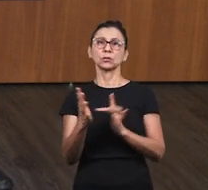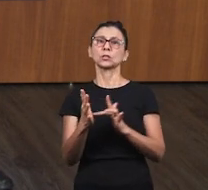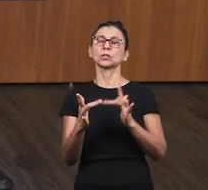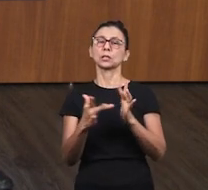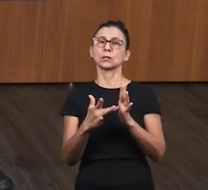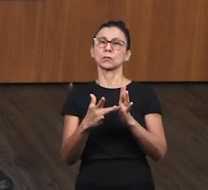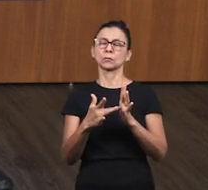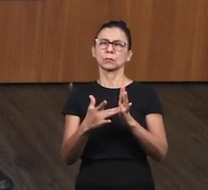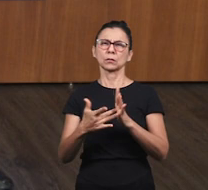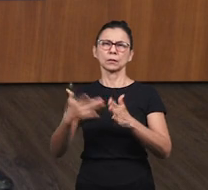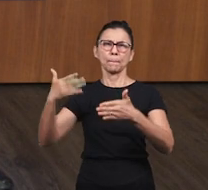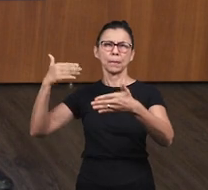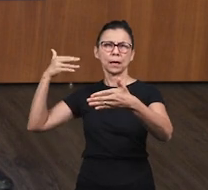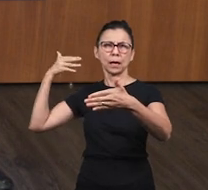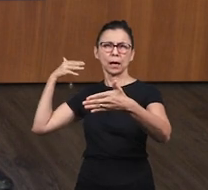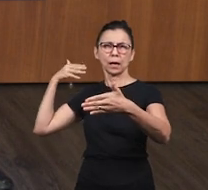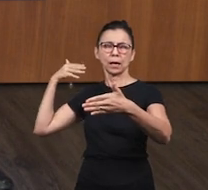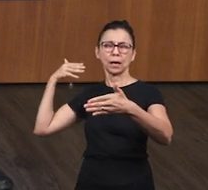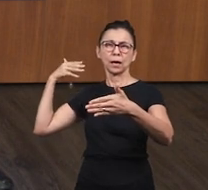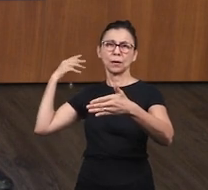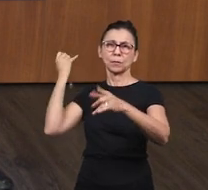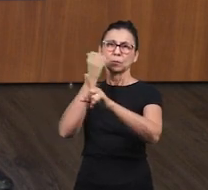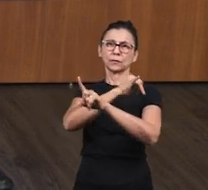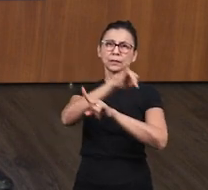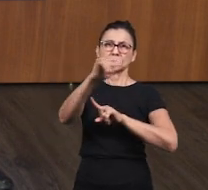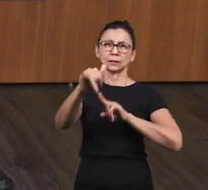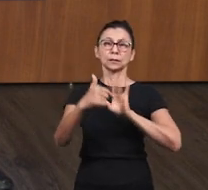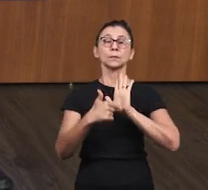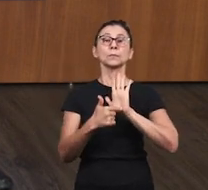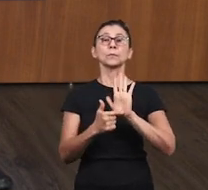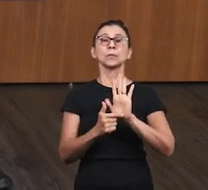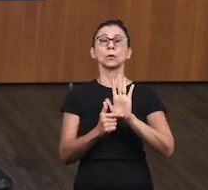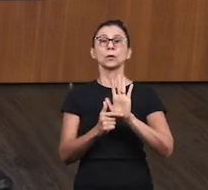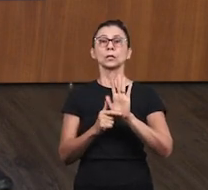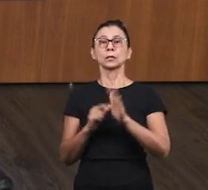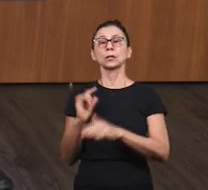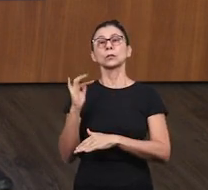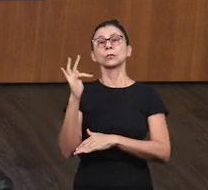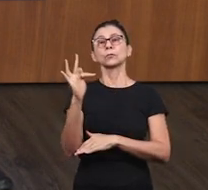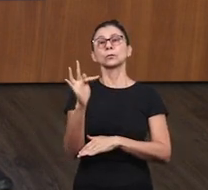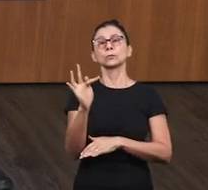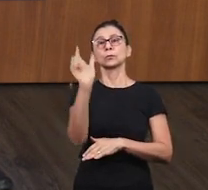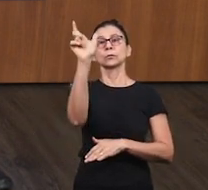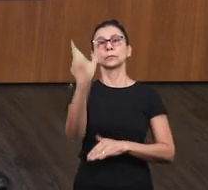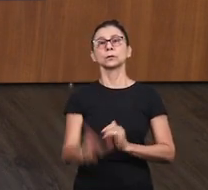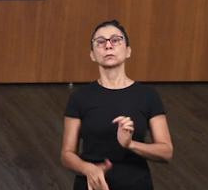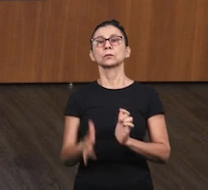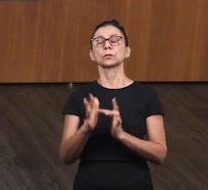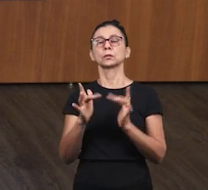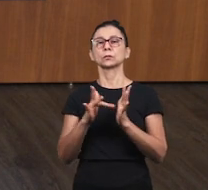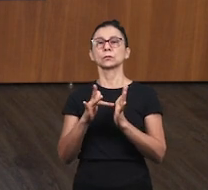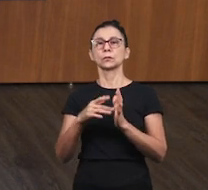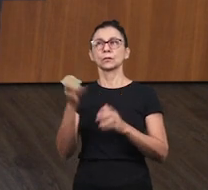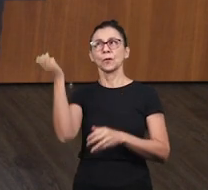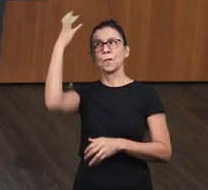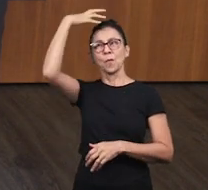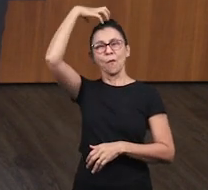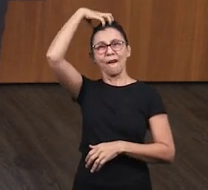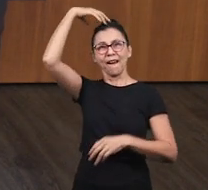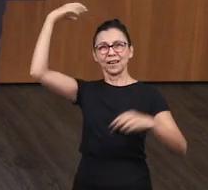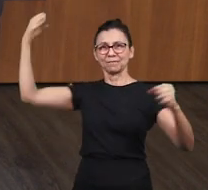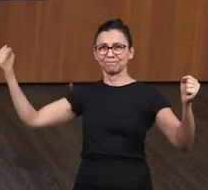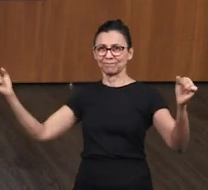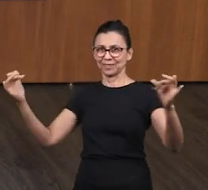Jésus, il prophétise à propos du Seigneur Jésus comme le roi de